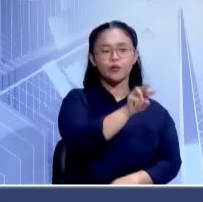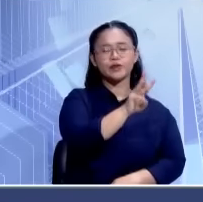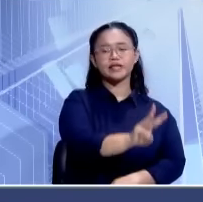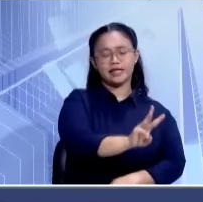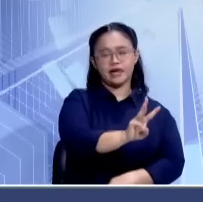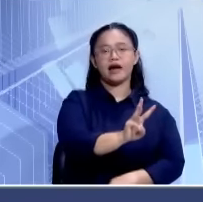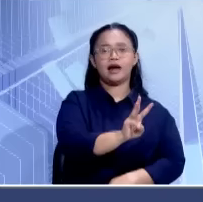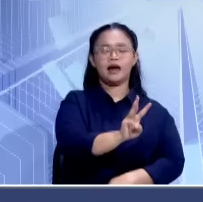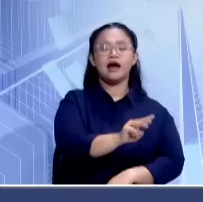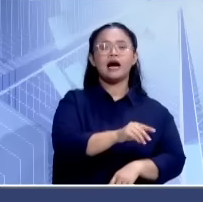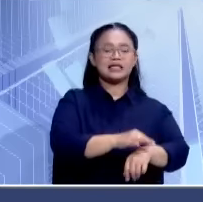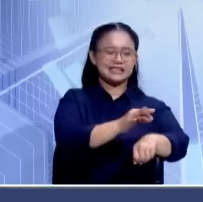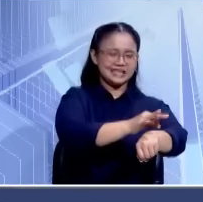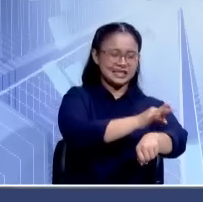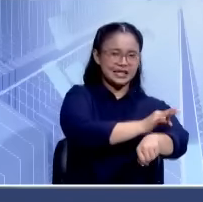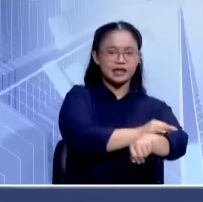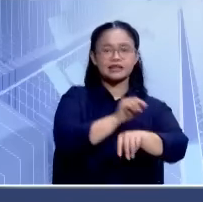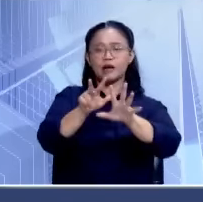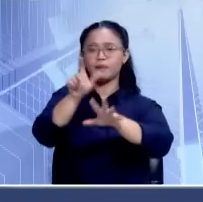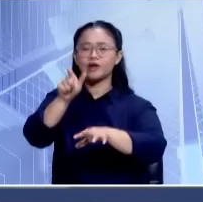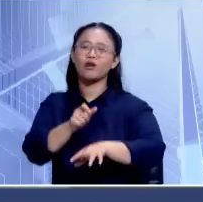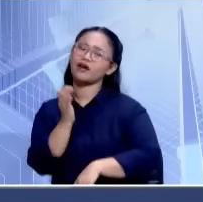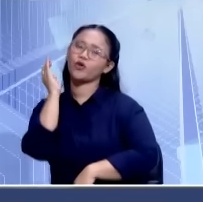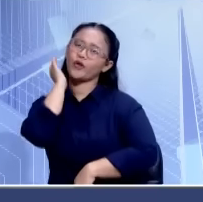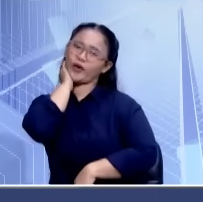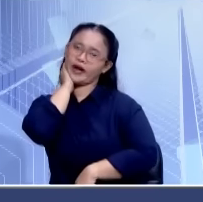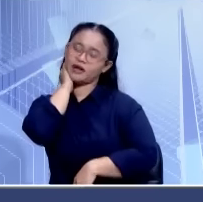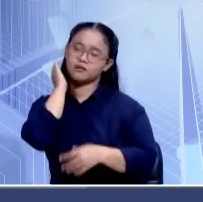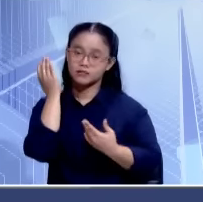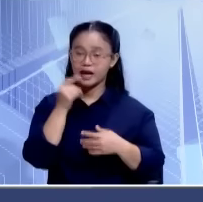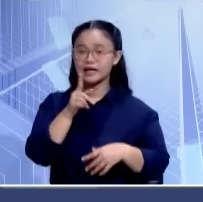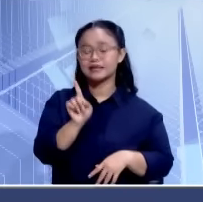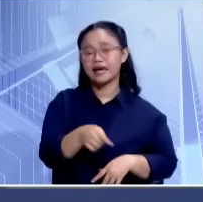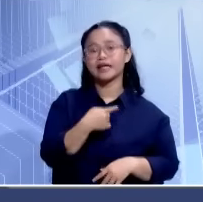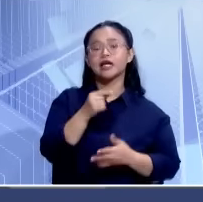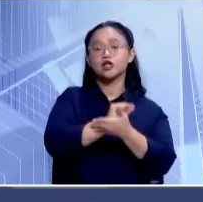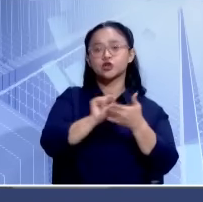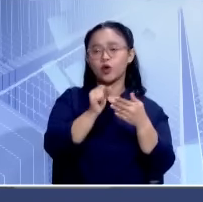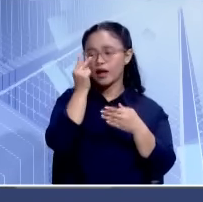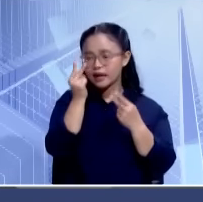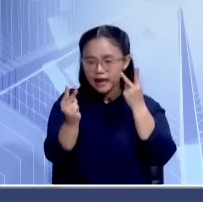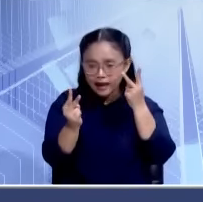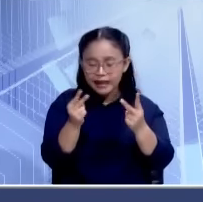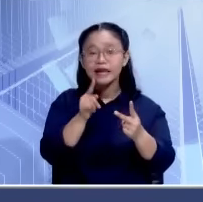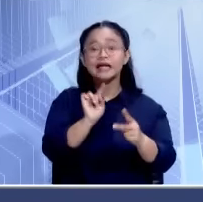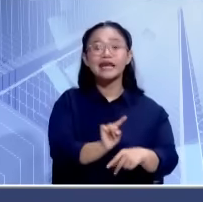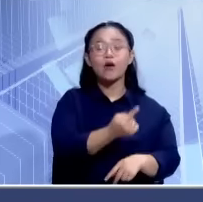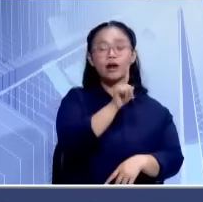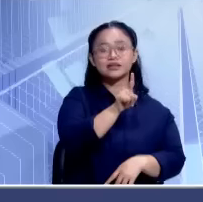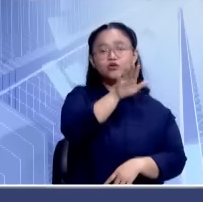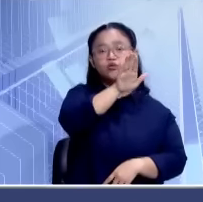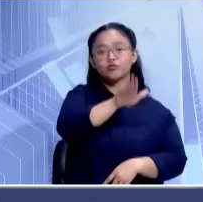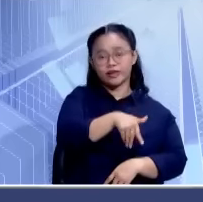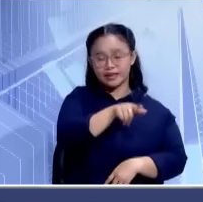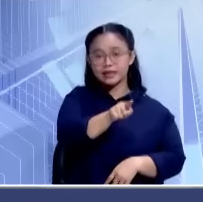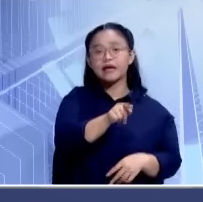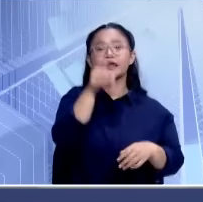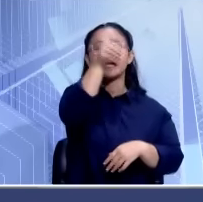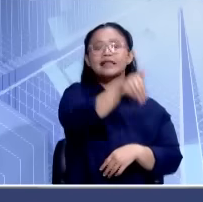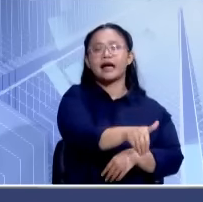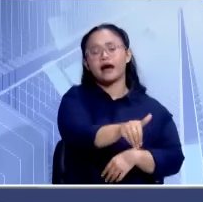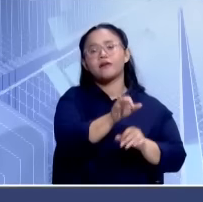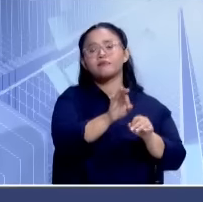8 siswa terkena gondongan. Dari penelusuran pihak sekolah, wabah cacar air berasal dari seorang siswa yang masuk sekolah